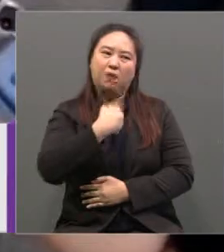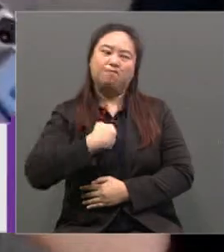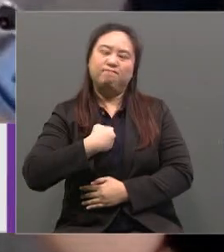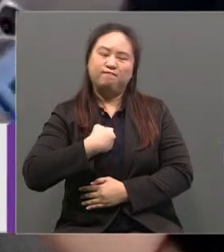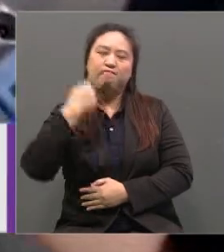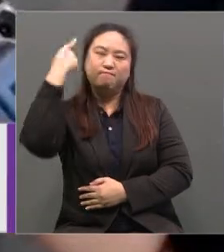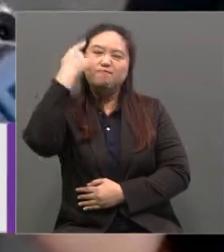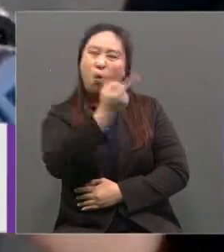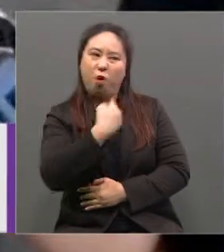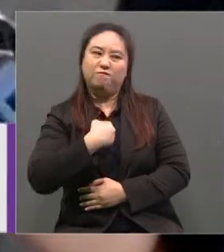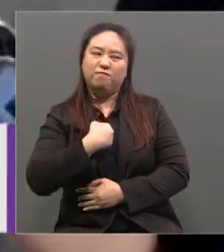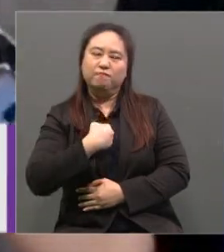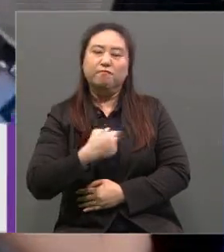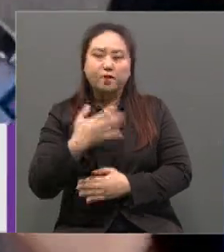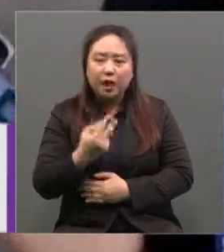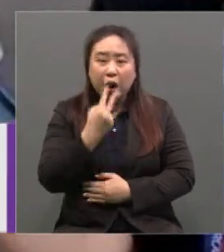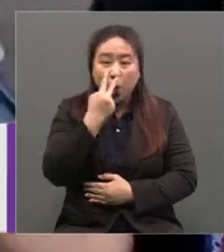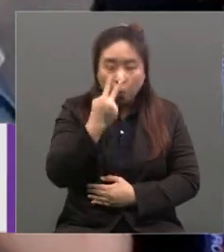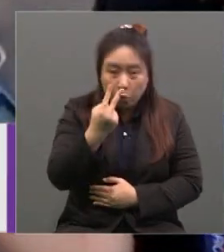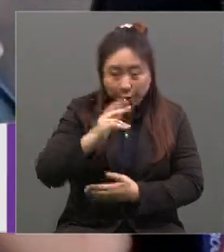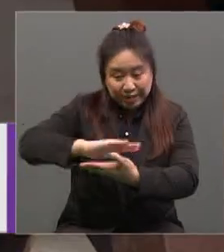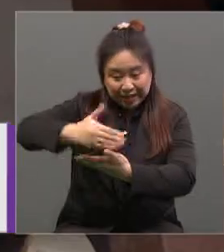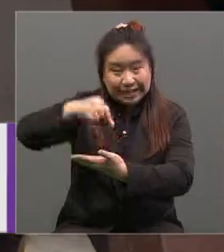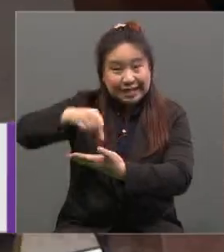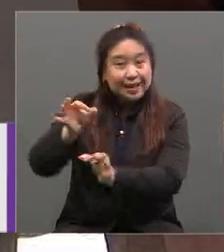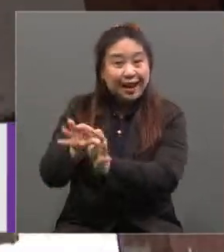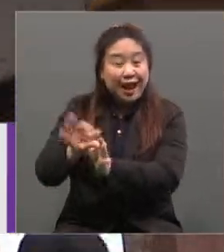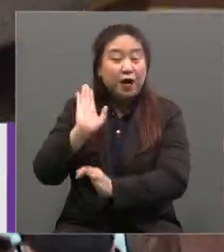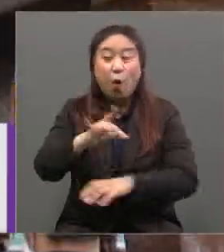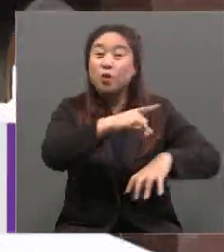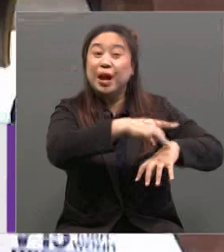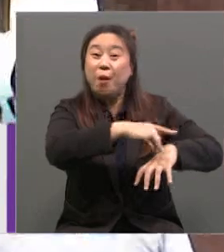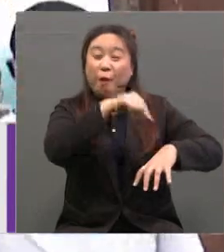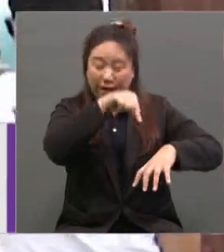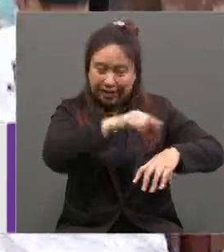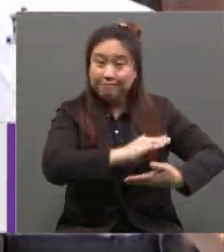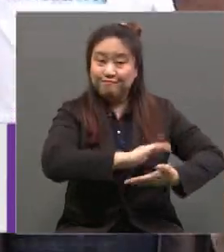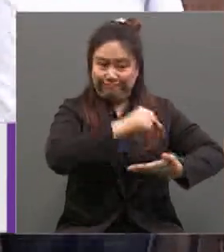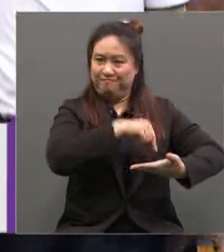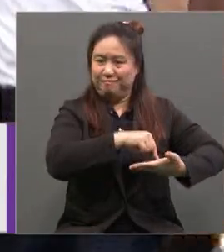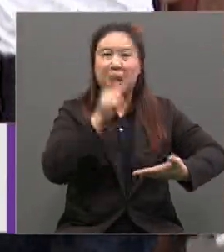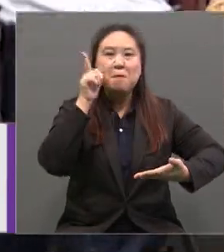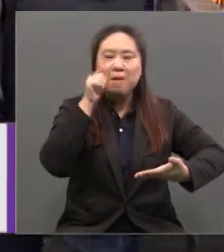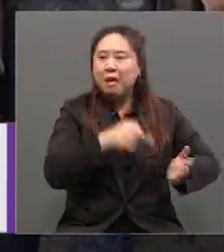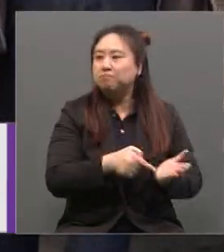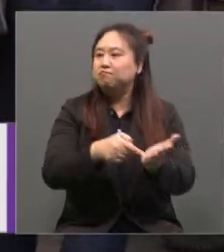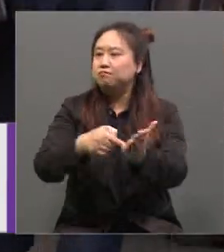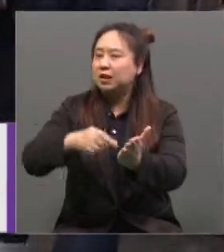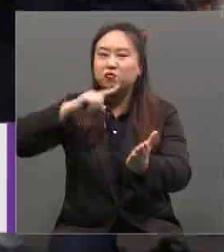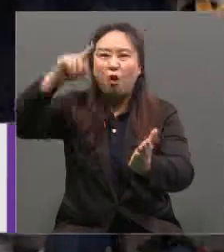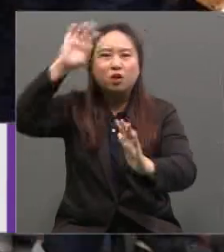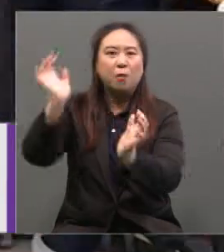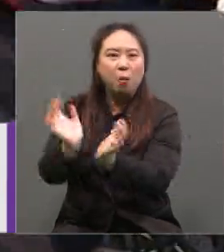คุณปฏิบอกนะเนี่ยซึ่งหลังจากได้เห็นstatementบัญชีของคุณแตงโมที่แม่นำไปแจ้งความบอกว่ามีการตัดเงินออกจากบัญชี